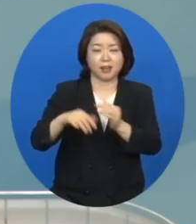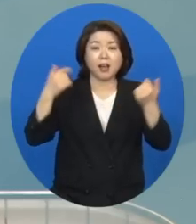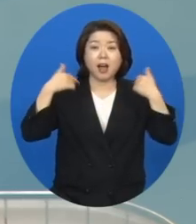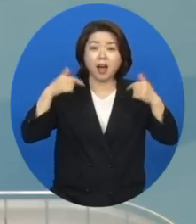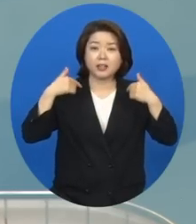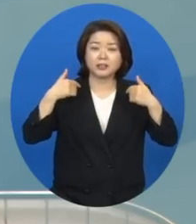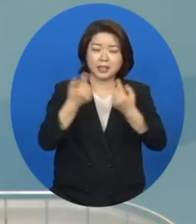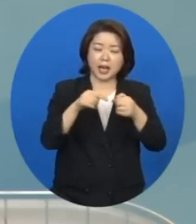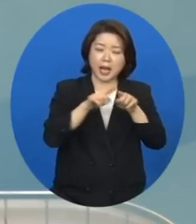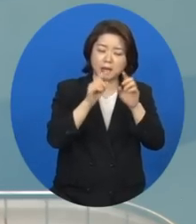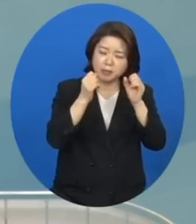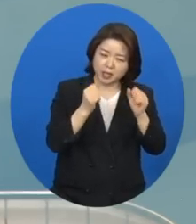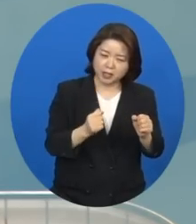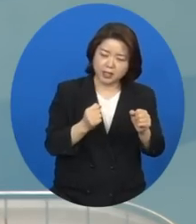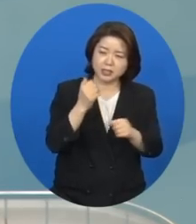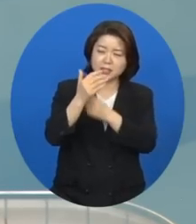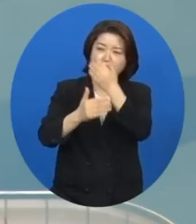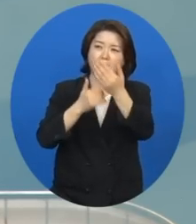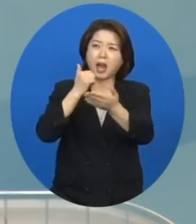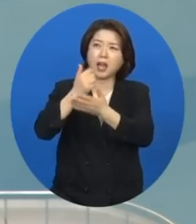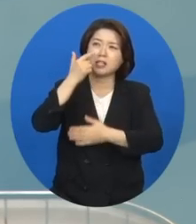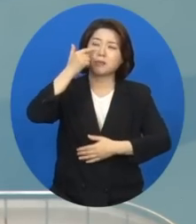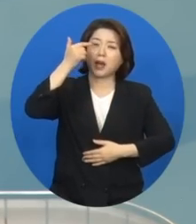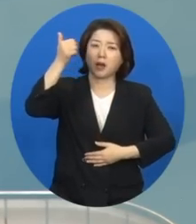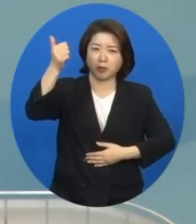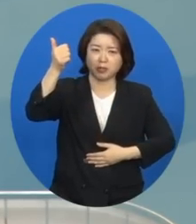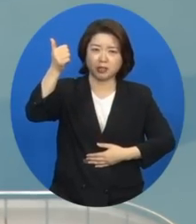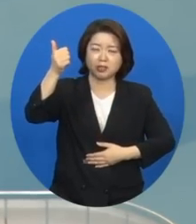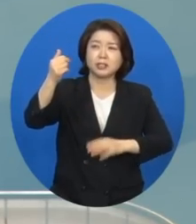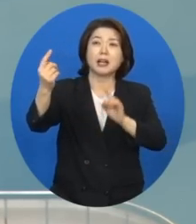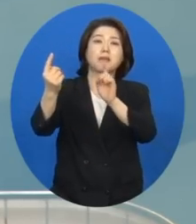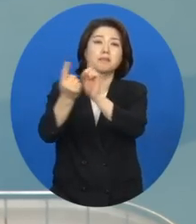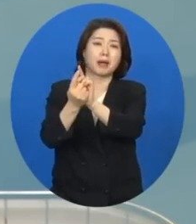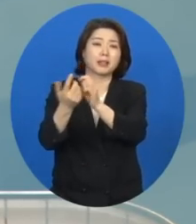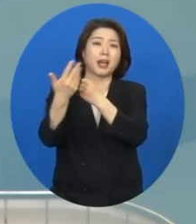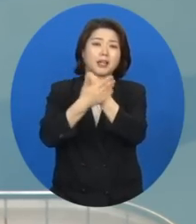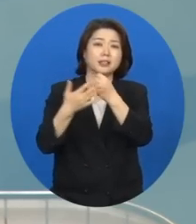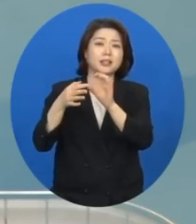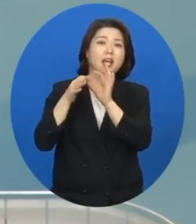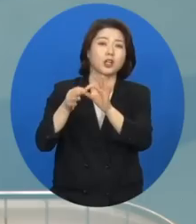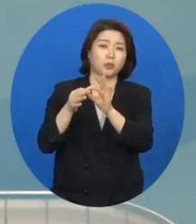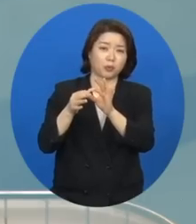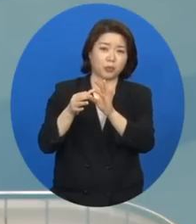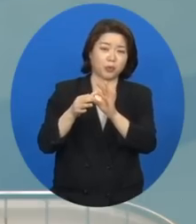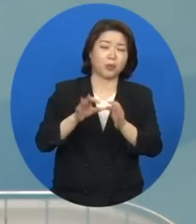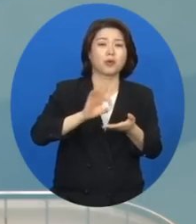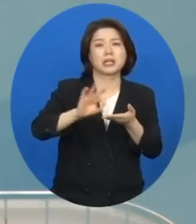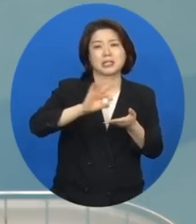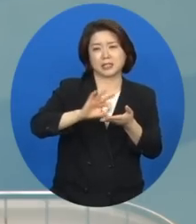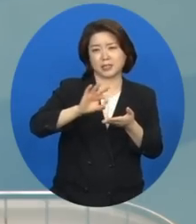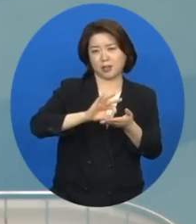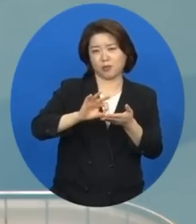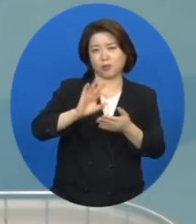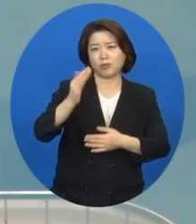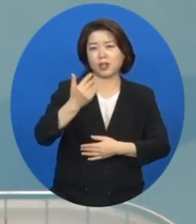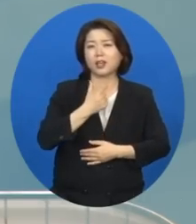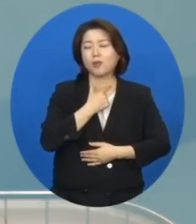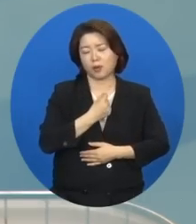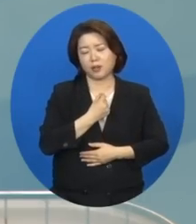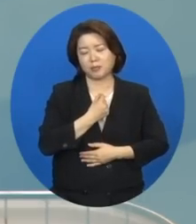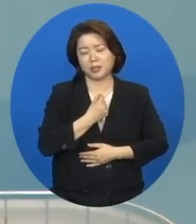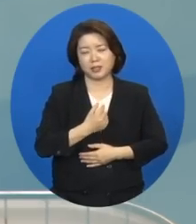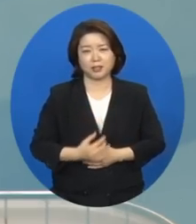항상 함께 하시는 하나님 아버지를 만나는 은혜의 통로로 쓰였으면 좋겠기 때문에